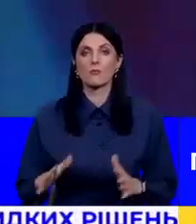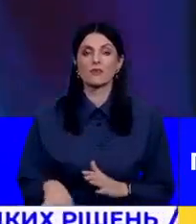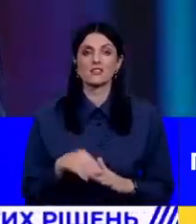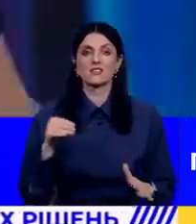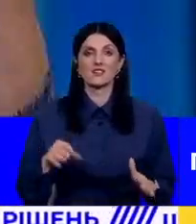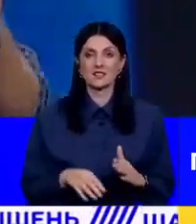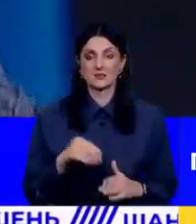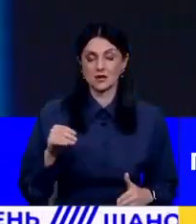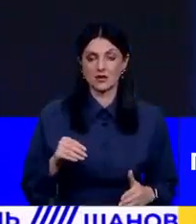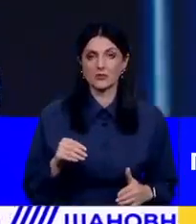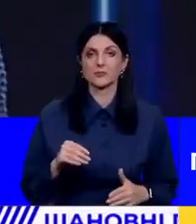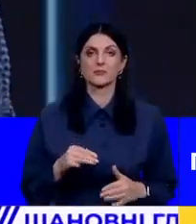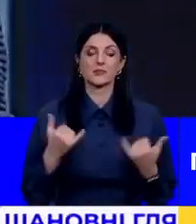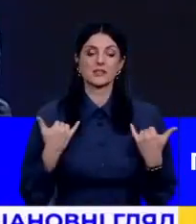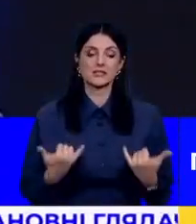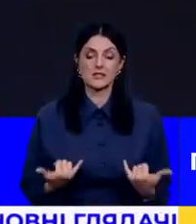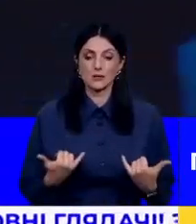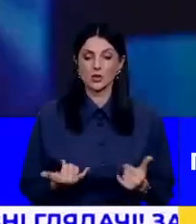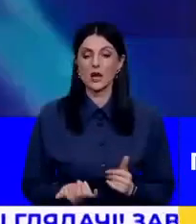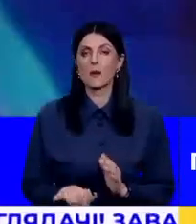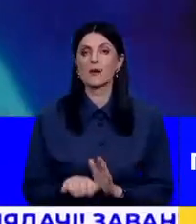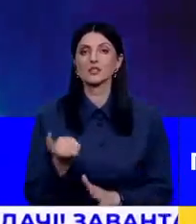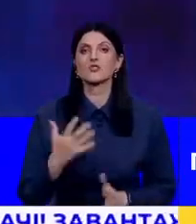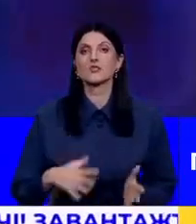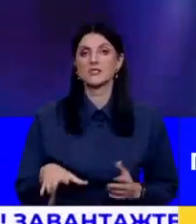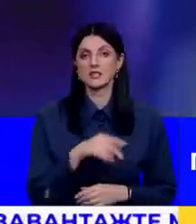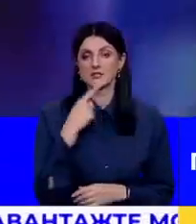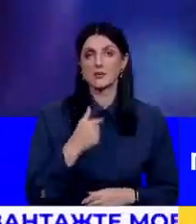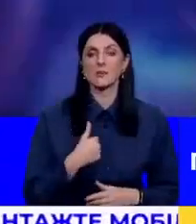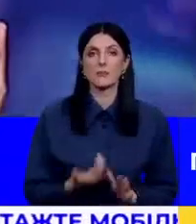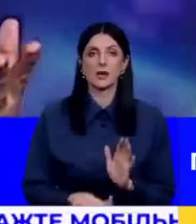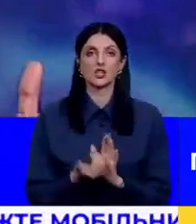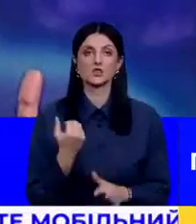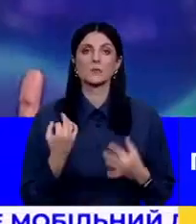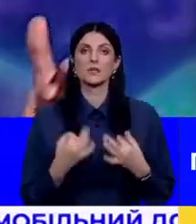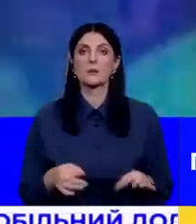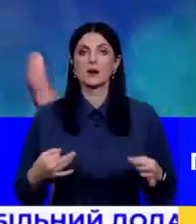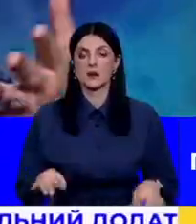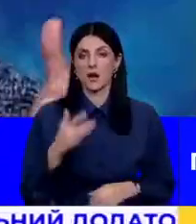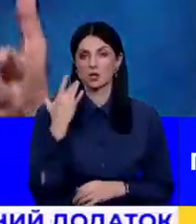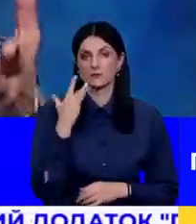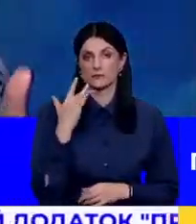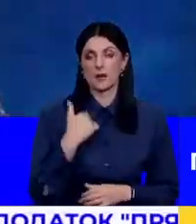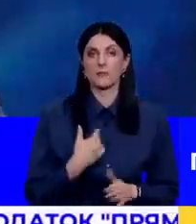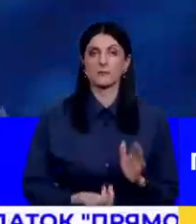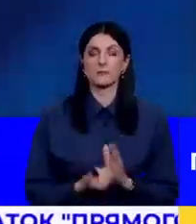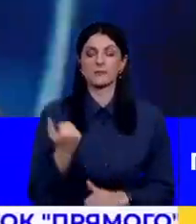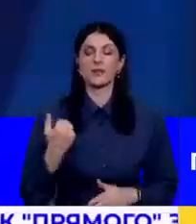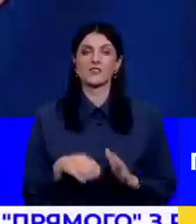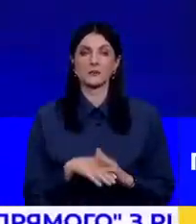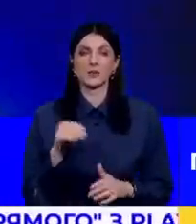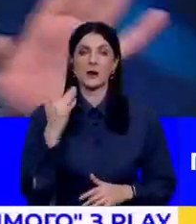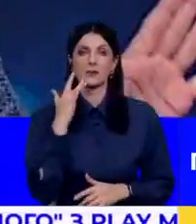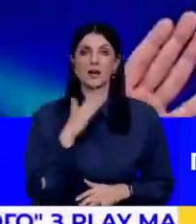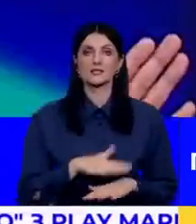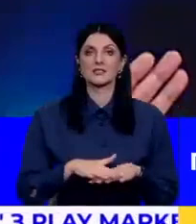предвыборной гонке и сегодня поддерживать всех. Говорит, мы поддерживаем демократию в Соединенных Штатах. Мы поддерживаем выбор американского народа.